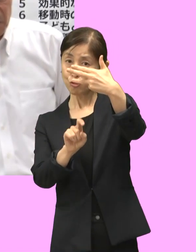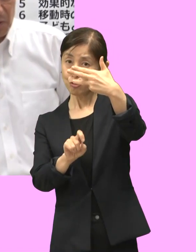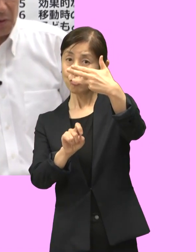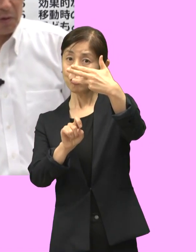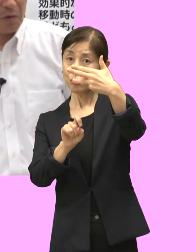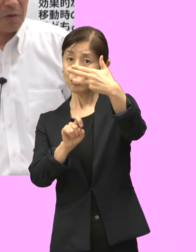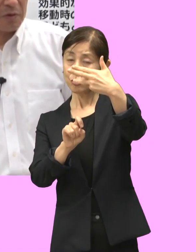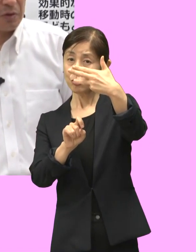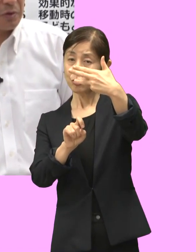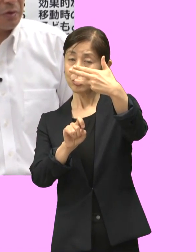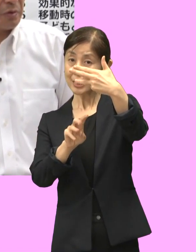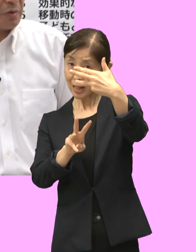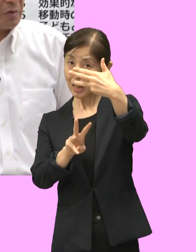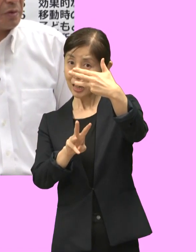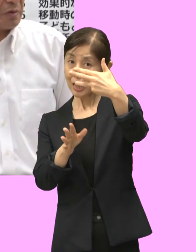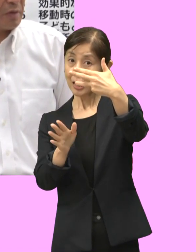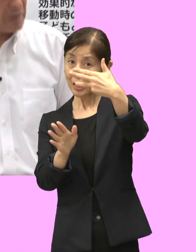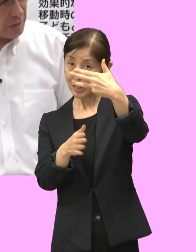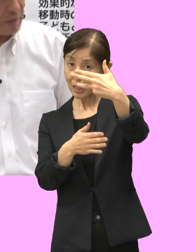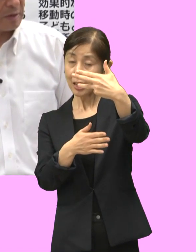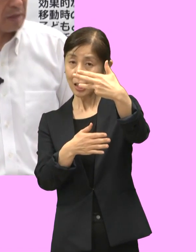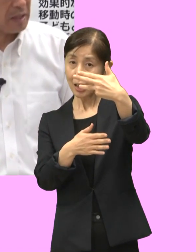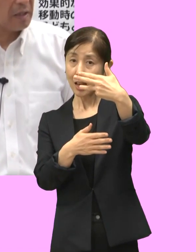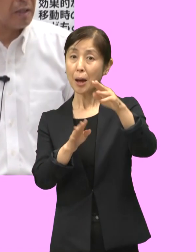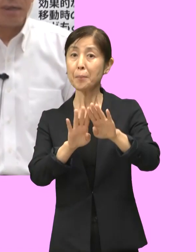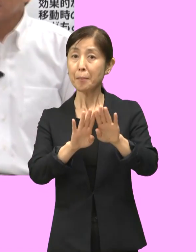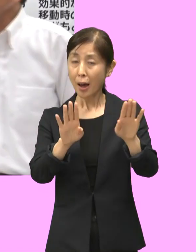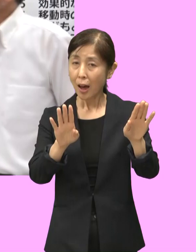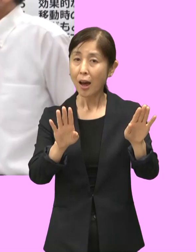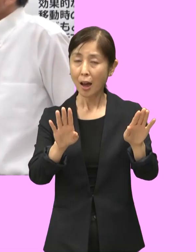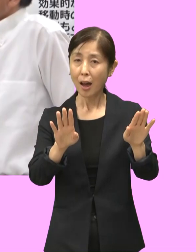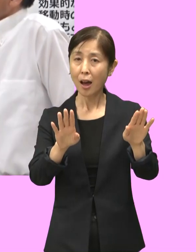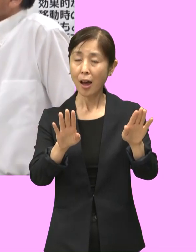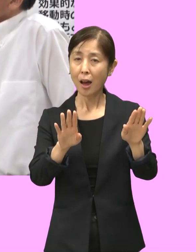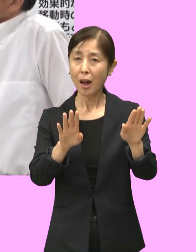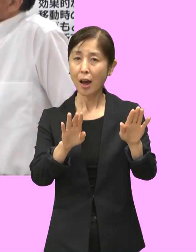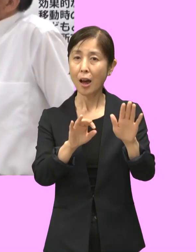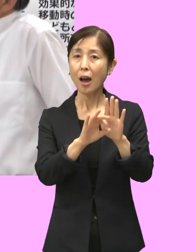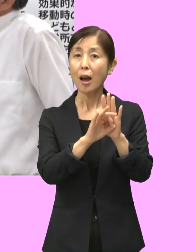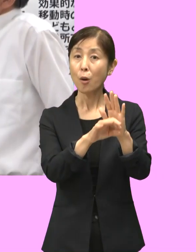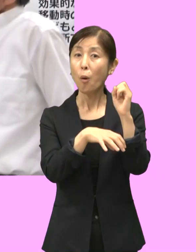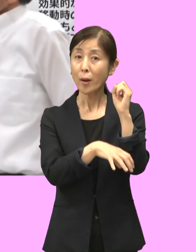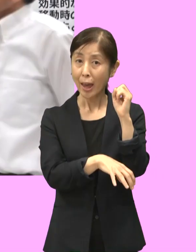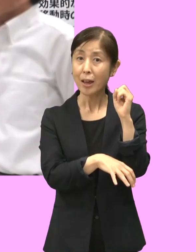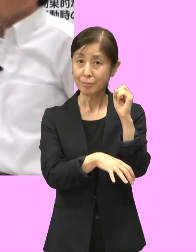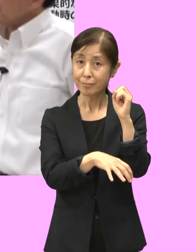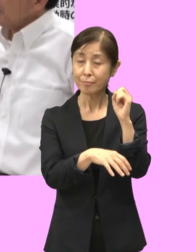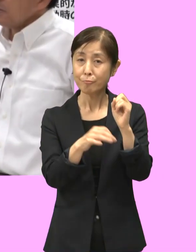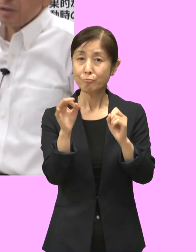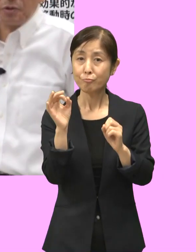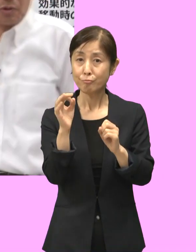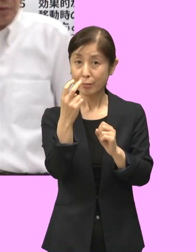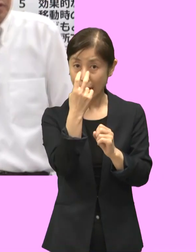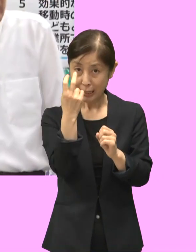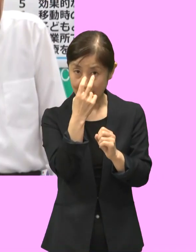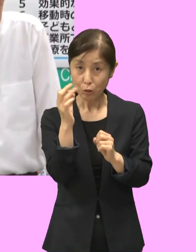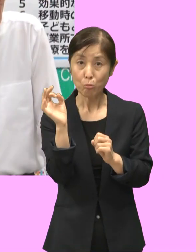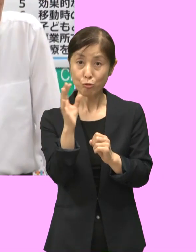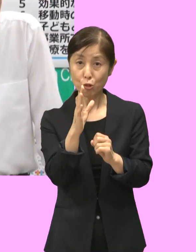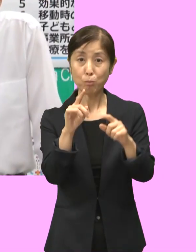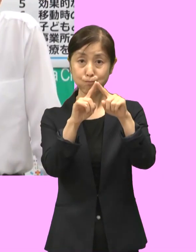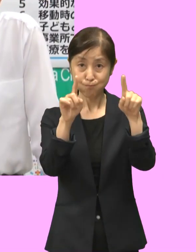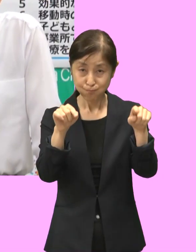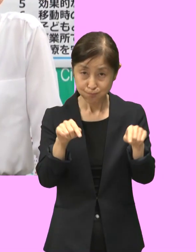8月の13日からですかね、始めました抗原定性検査キットの無料配